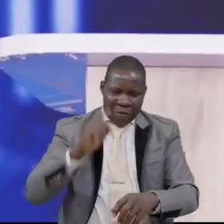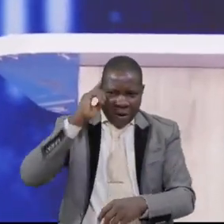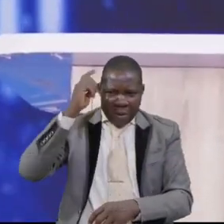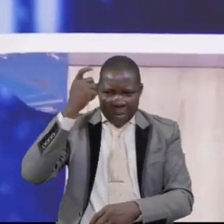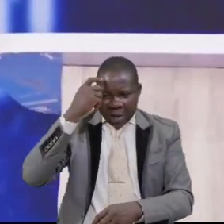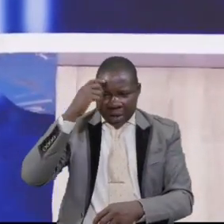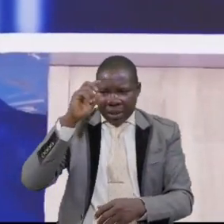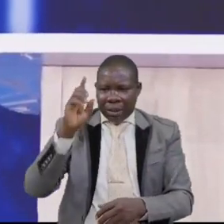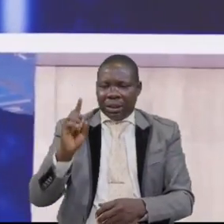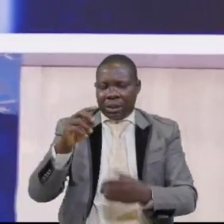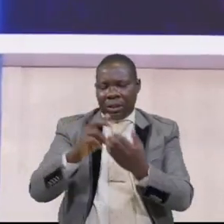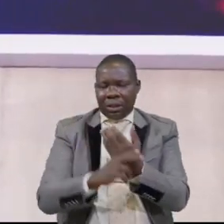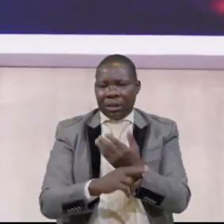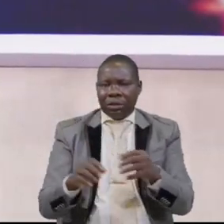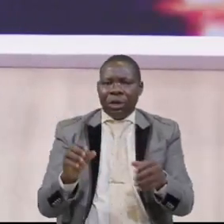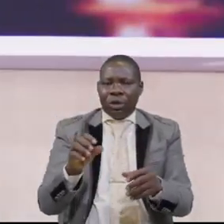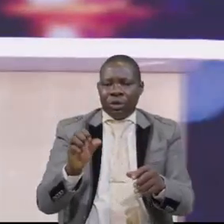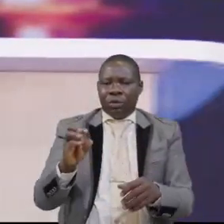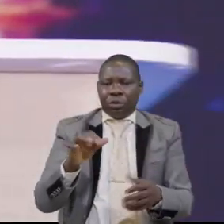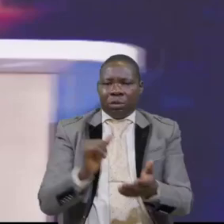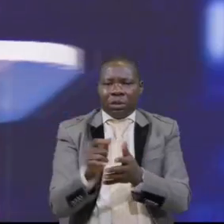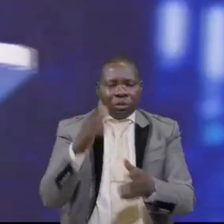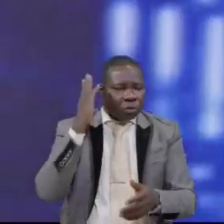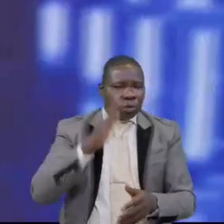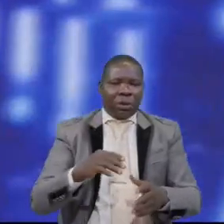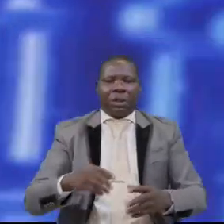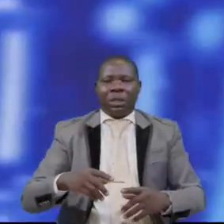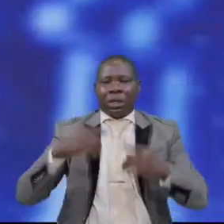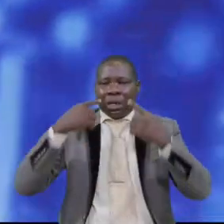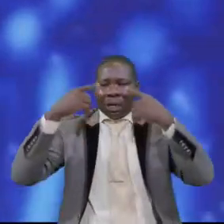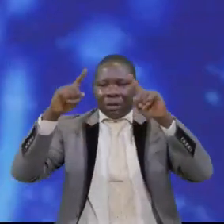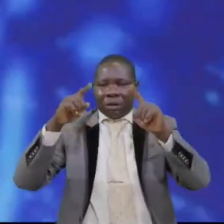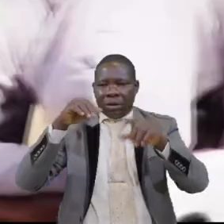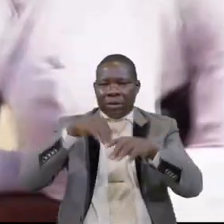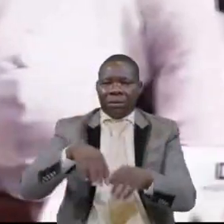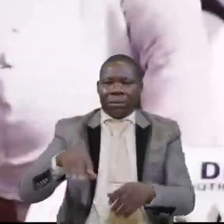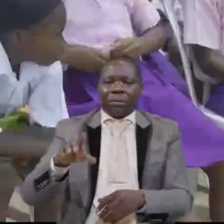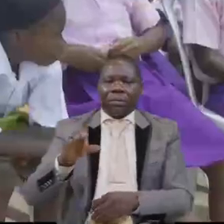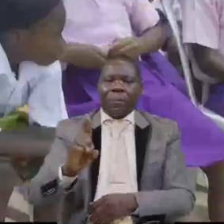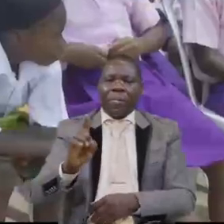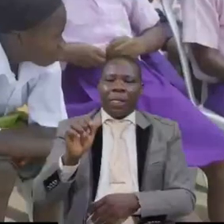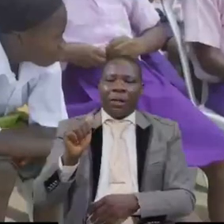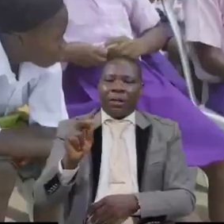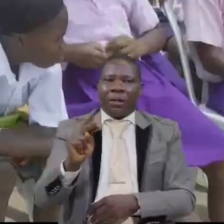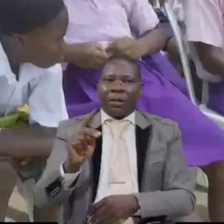renforcée pour que tu puisses exceller. Daniel 5.